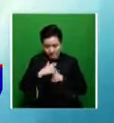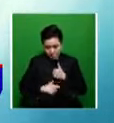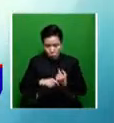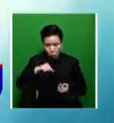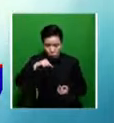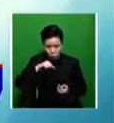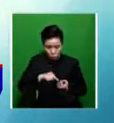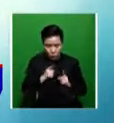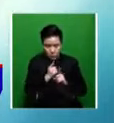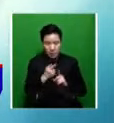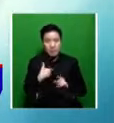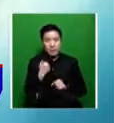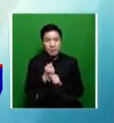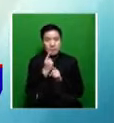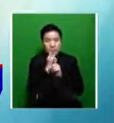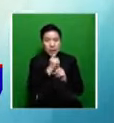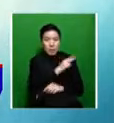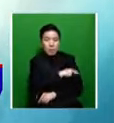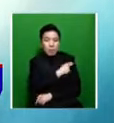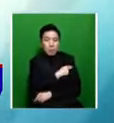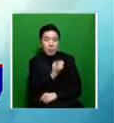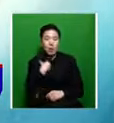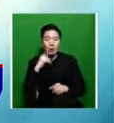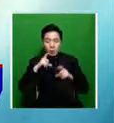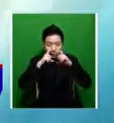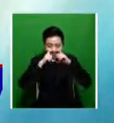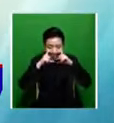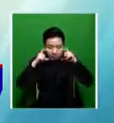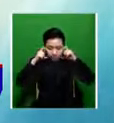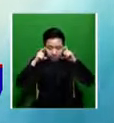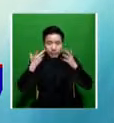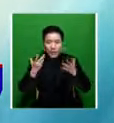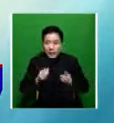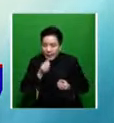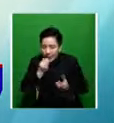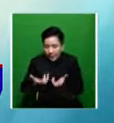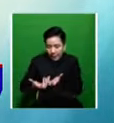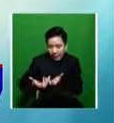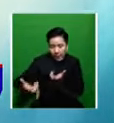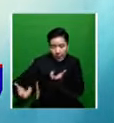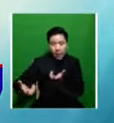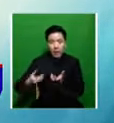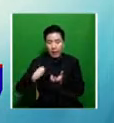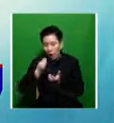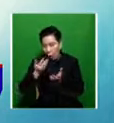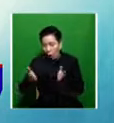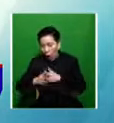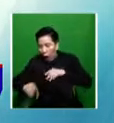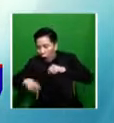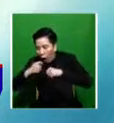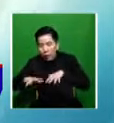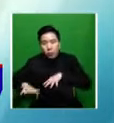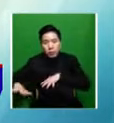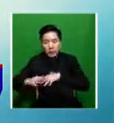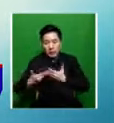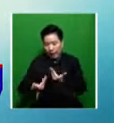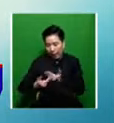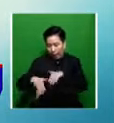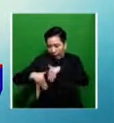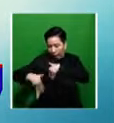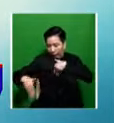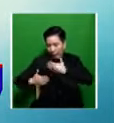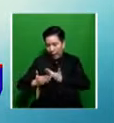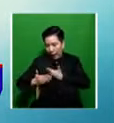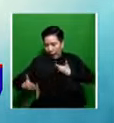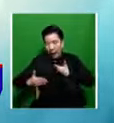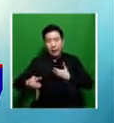ะสมตามที่เราแจ้งต้องทำตามอย่างเช่นสวมหน้ากากอนามัยแยกอาหารนะครับไม่ทานรวมกับคนอื่นอยู่ไกลระยะ1เมตร2เมตรขึ้นไป